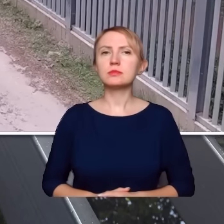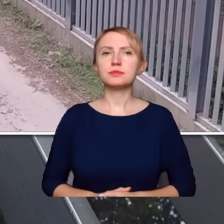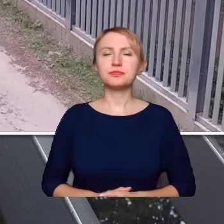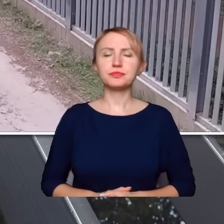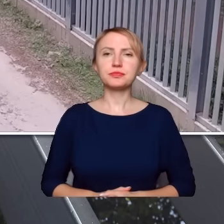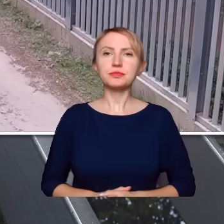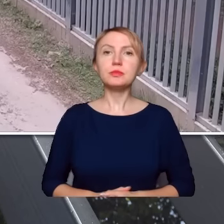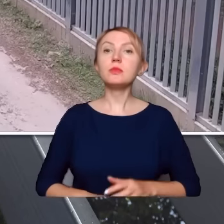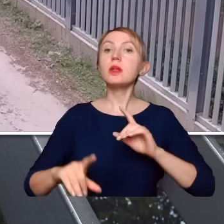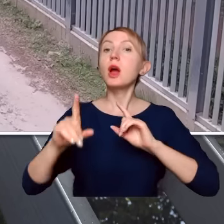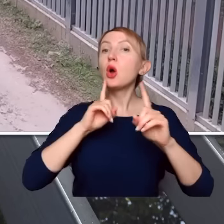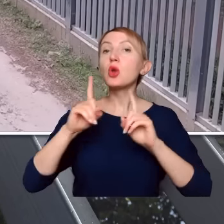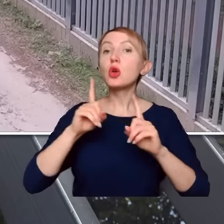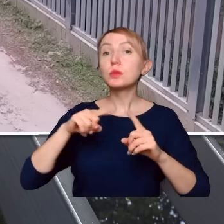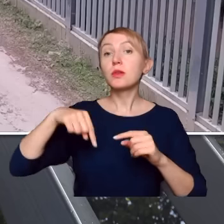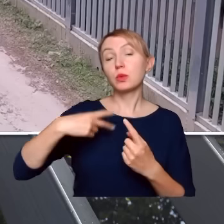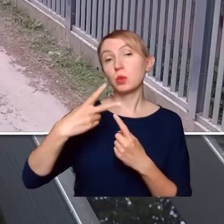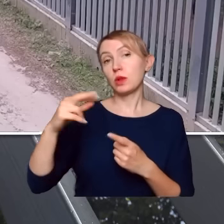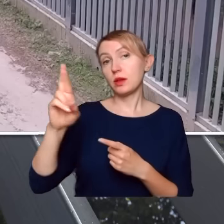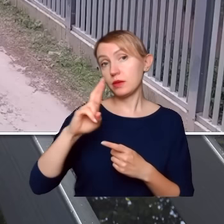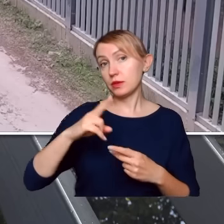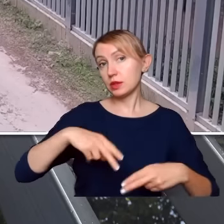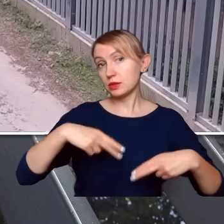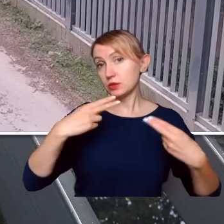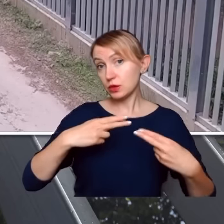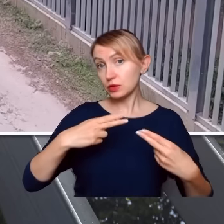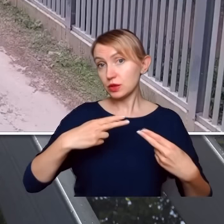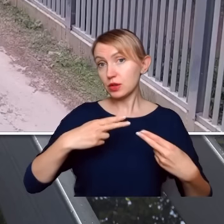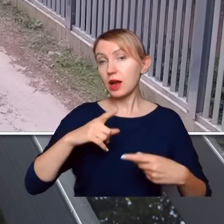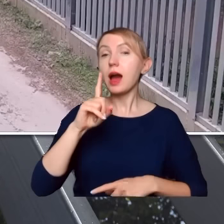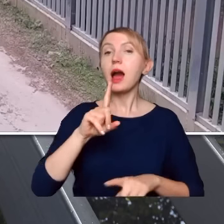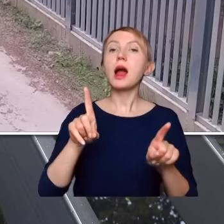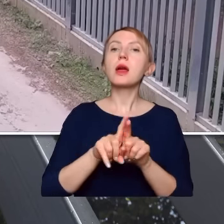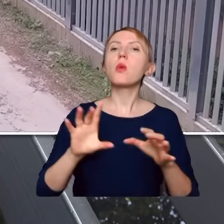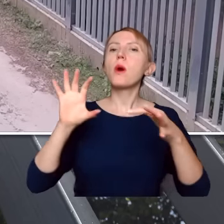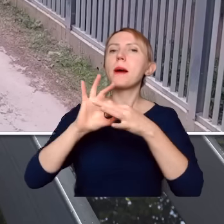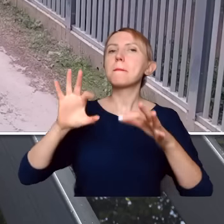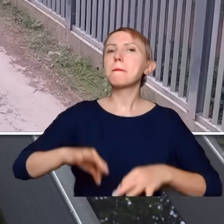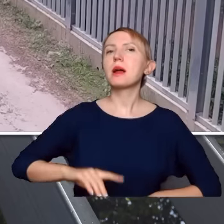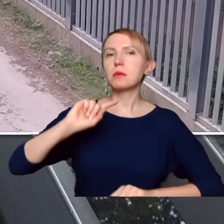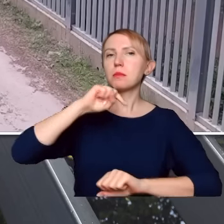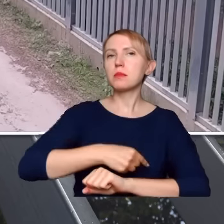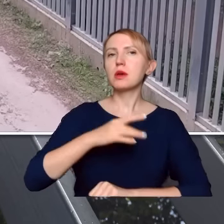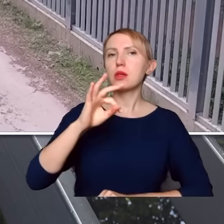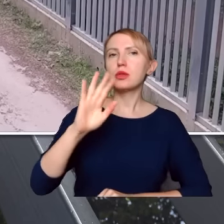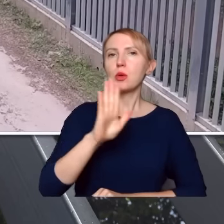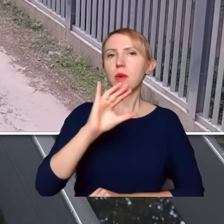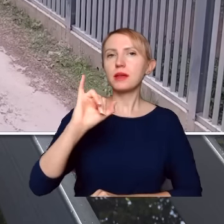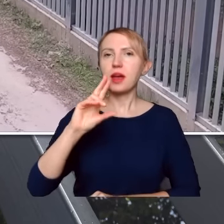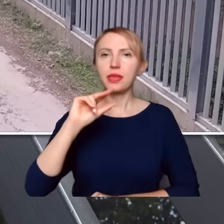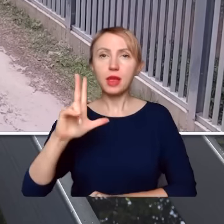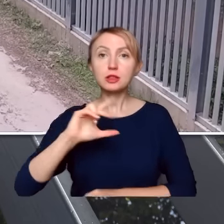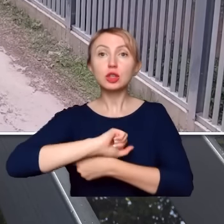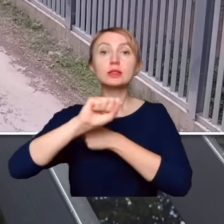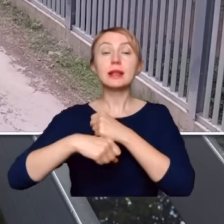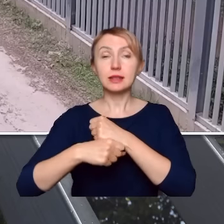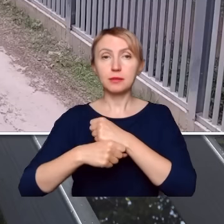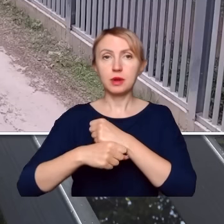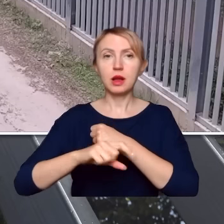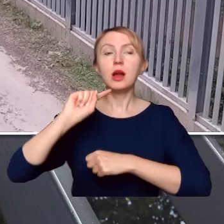Rozmawiamy w studiu z redaktorami, natomiast łączymy się z panem prokuratorem Tomaszem Janeczkiem, zastępcą